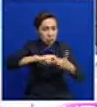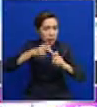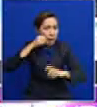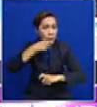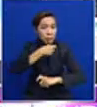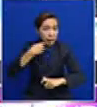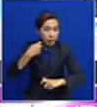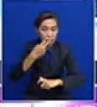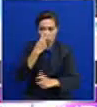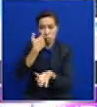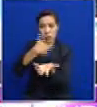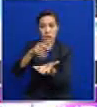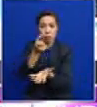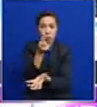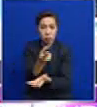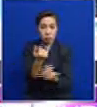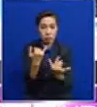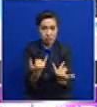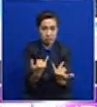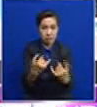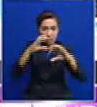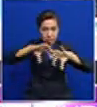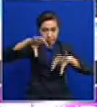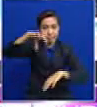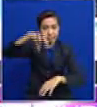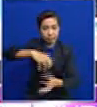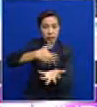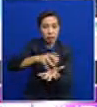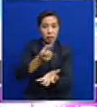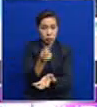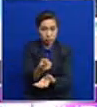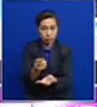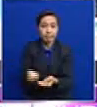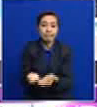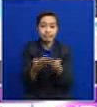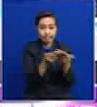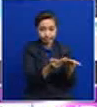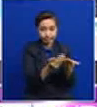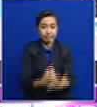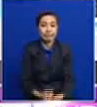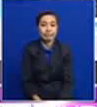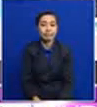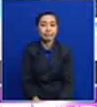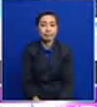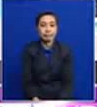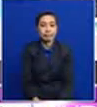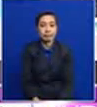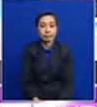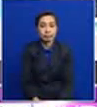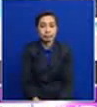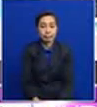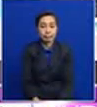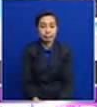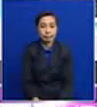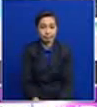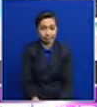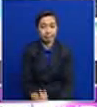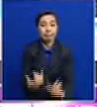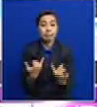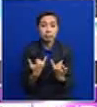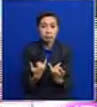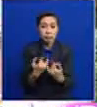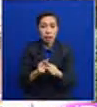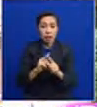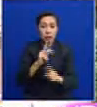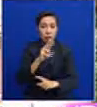ติดตามจากคุณปวีณาฟักทองรายงานสดจากทำเนียบรัฐบาลเชิญคุณปวีณาค่ะ ค่ะคุณกลองแก้วคุณจันทิมาคะล่า